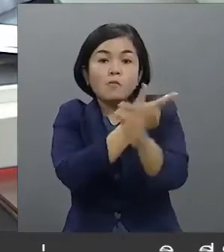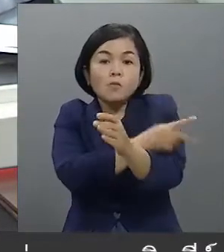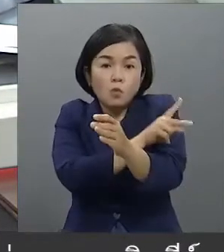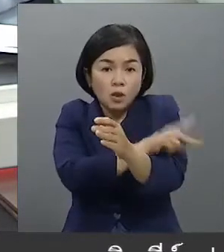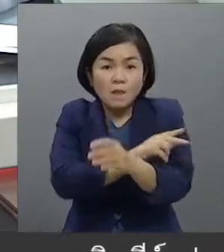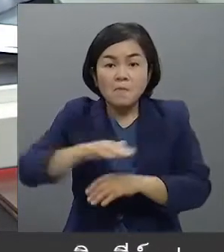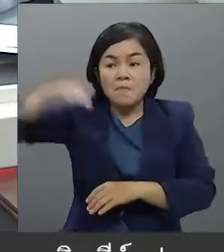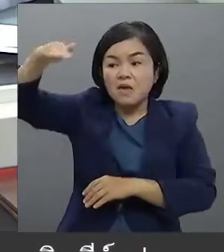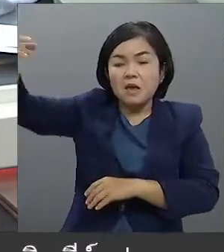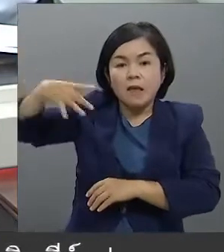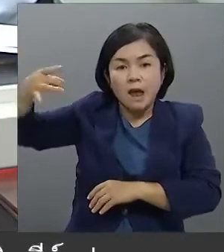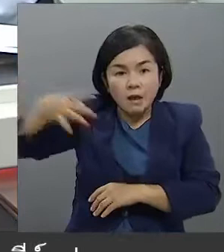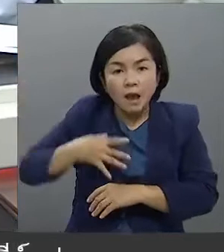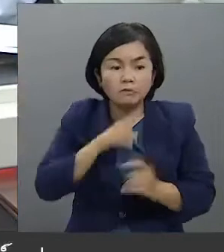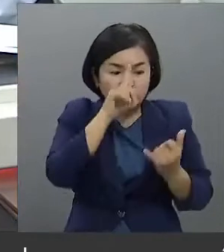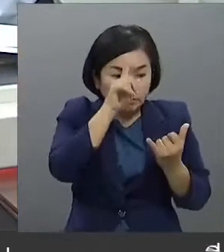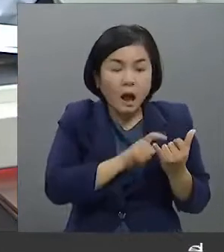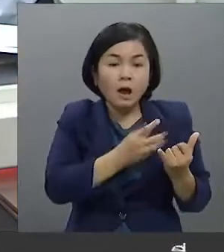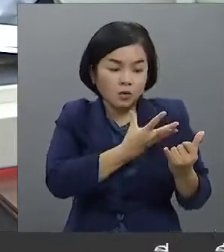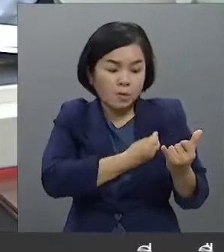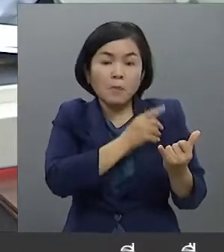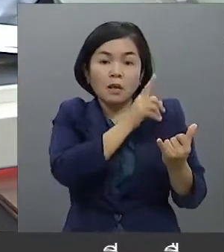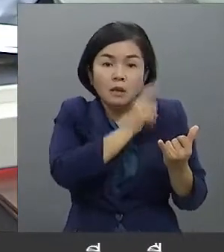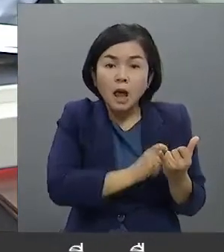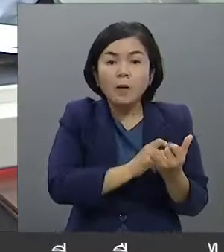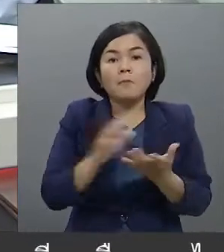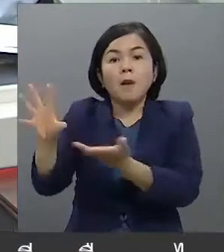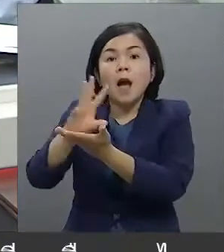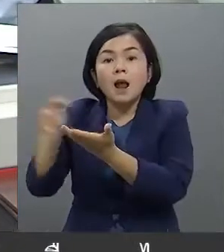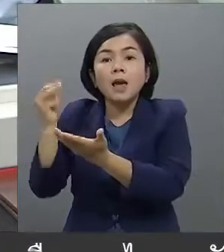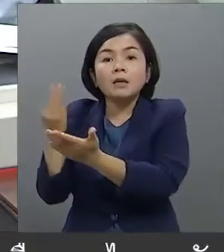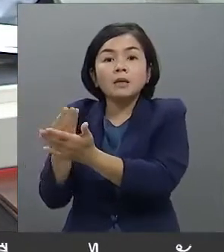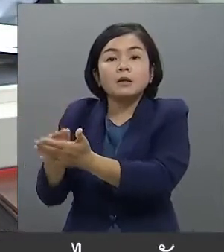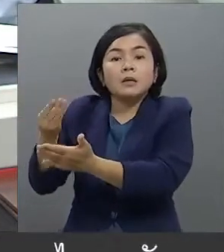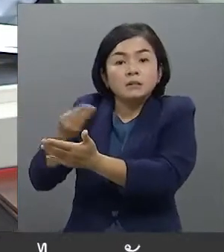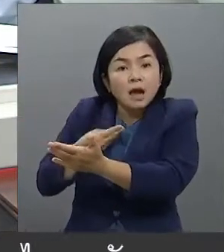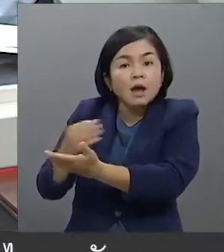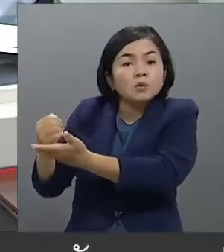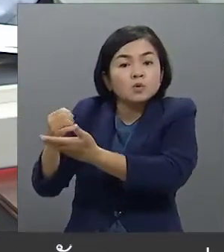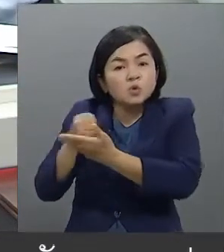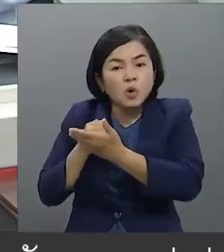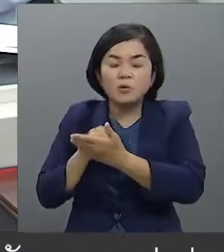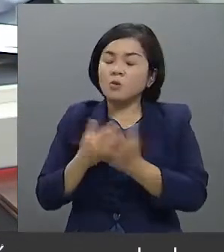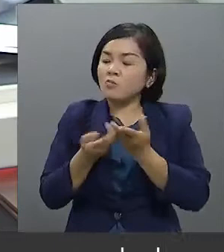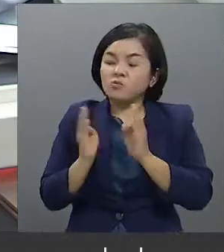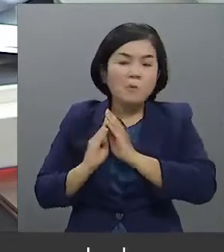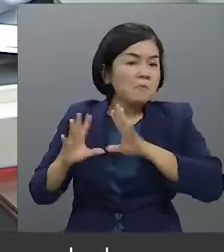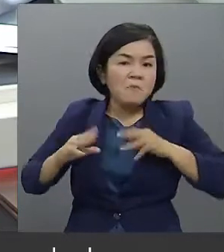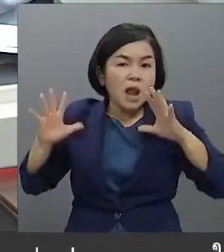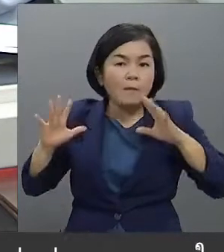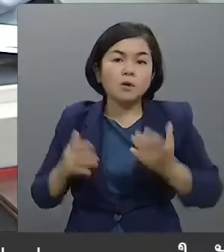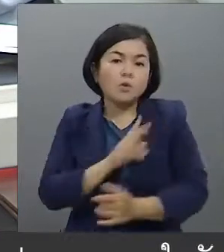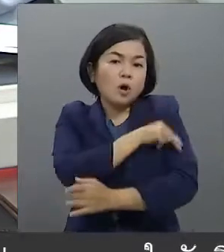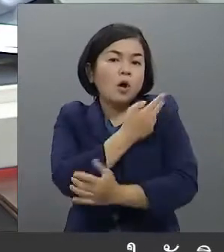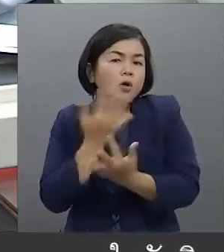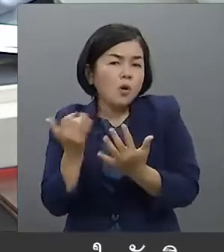เสธรับเงินช่วยเหลือจากทางมหาวิทยาลัยนะครับก็บอกว่าขอรอฟังผลชันสูตรสาเหตุการเสียชีวิตที่ชัดเจนก่อนนะครับ ค่ะอีกด้านหนึ่ง